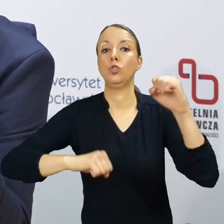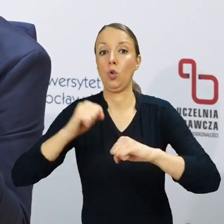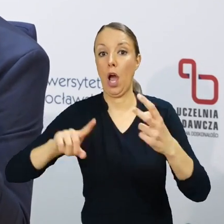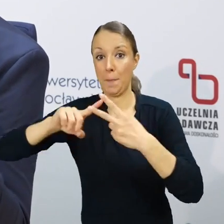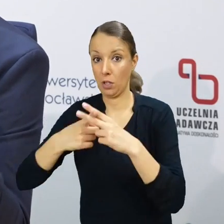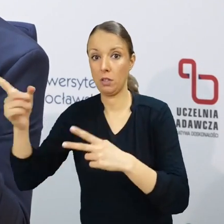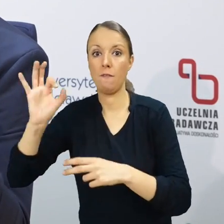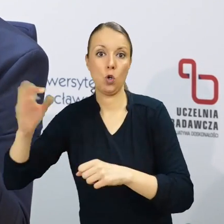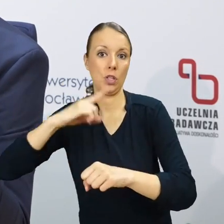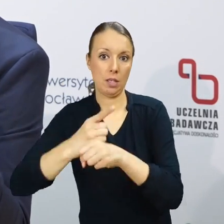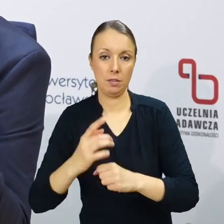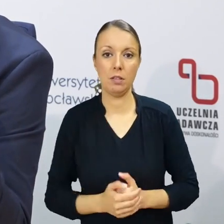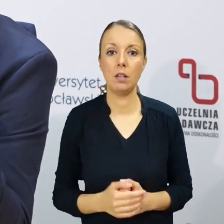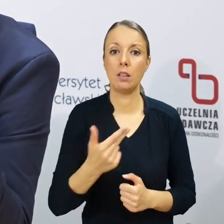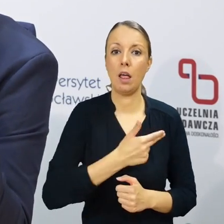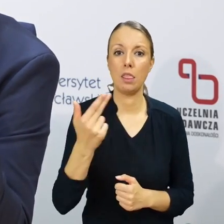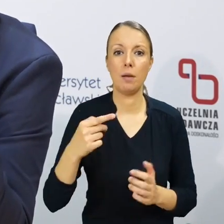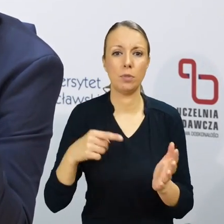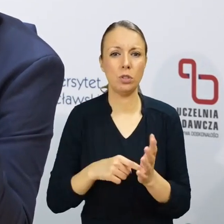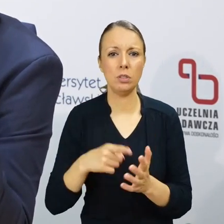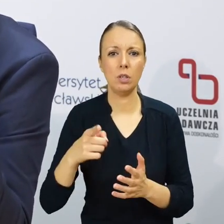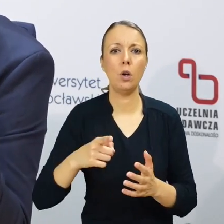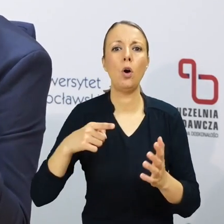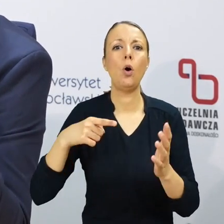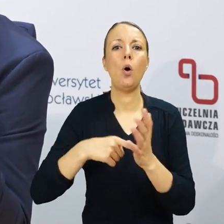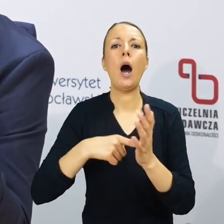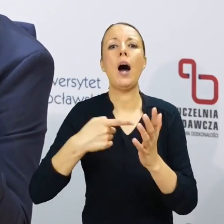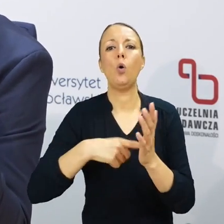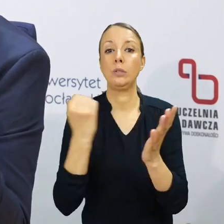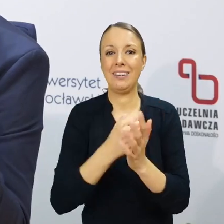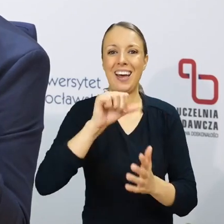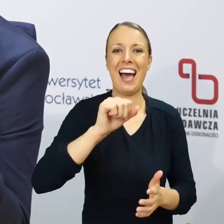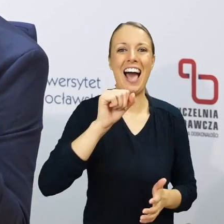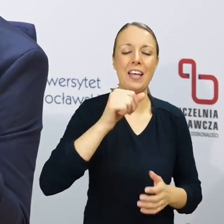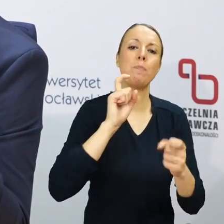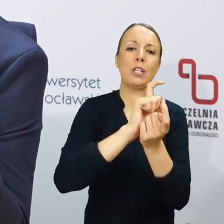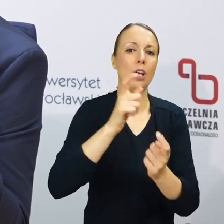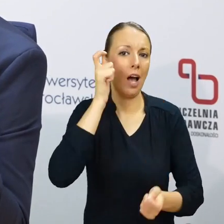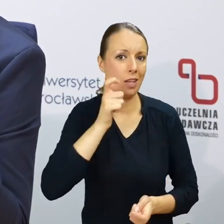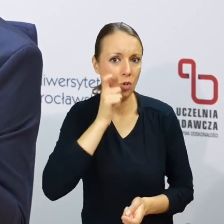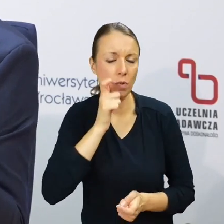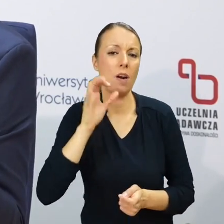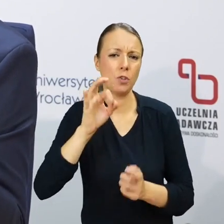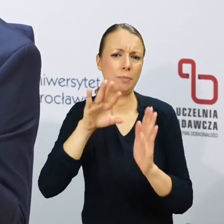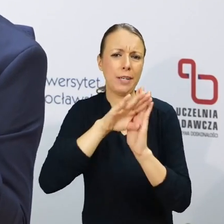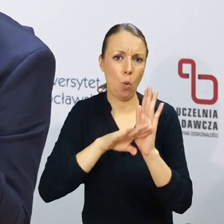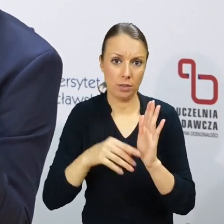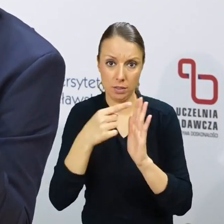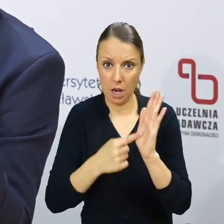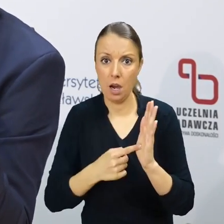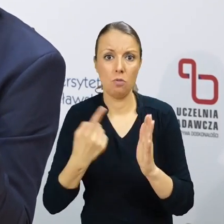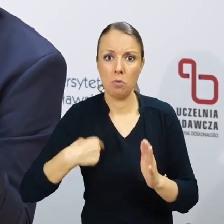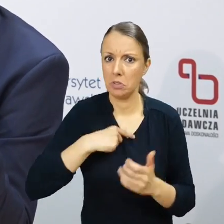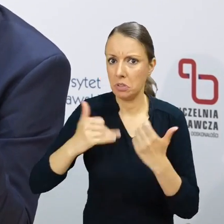uprawnień z ustawy antyterrorystycznej. Ustawa antyterrorystyczna to była bardzo kontrowersyjna regulacja i od razu chcieliśmy wiedzieć po